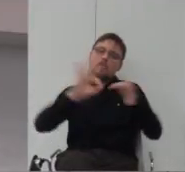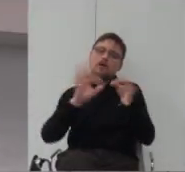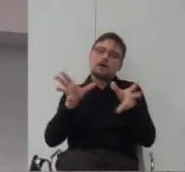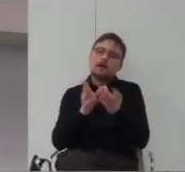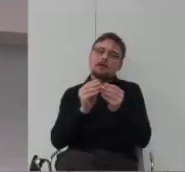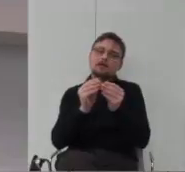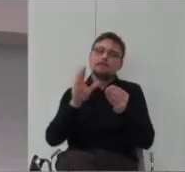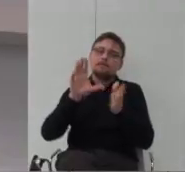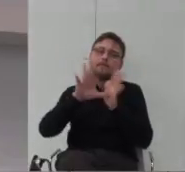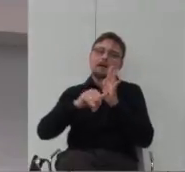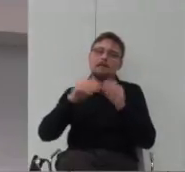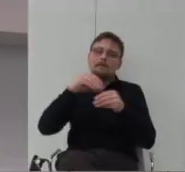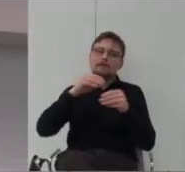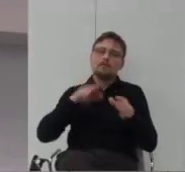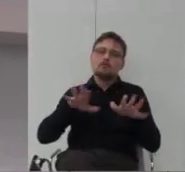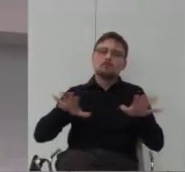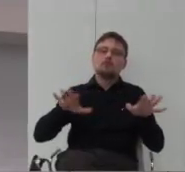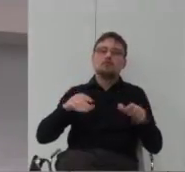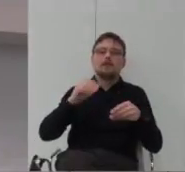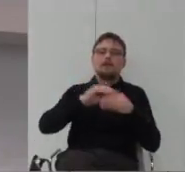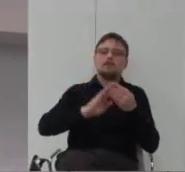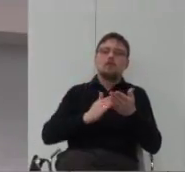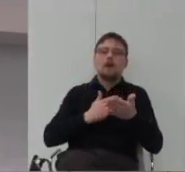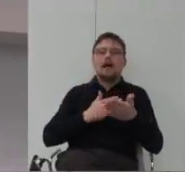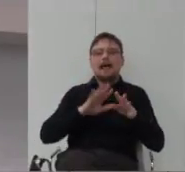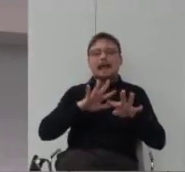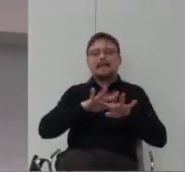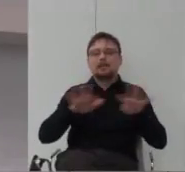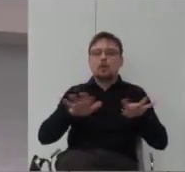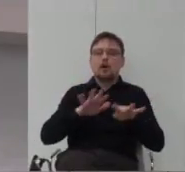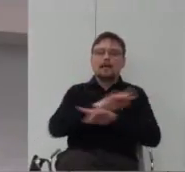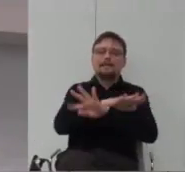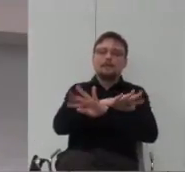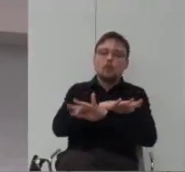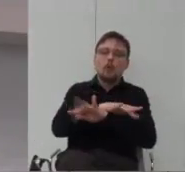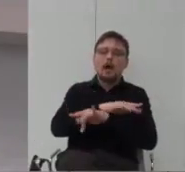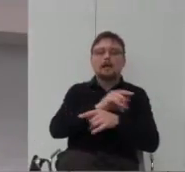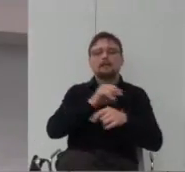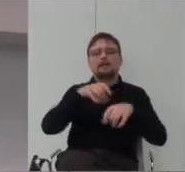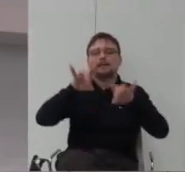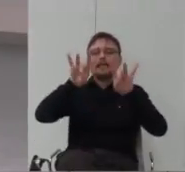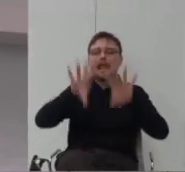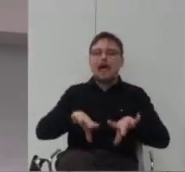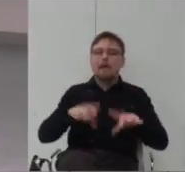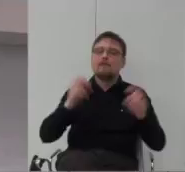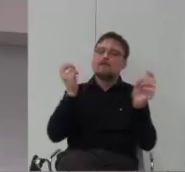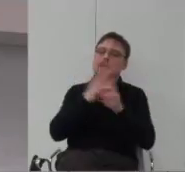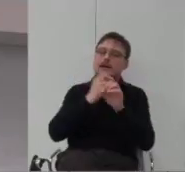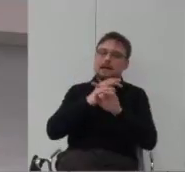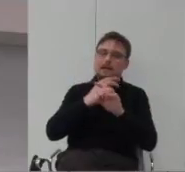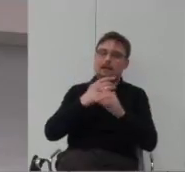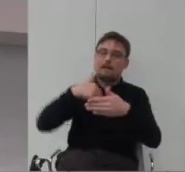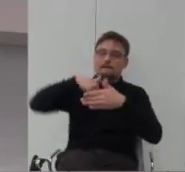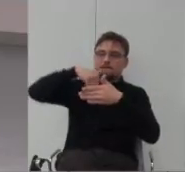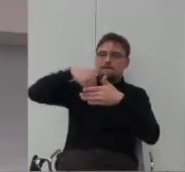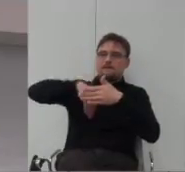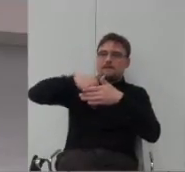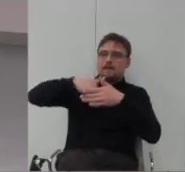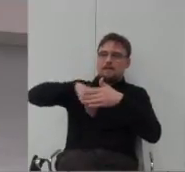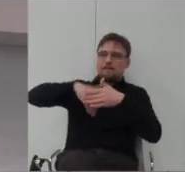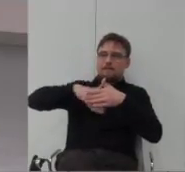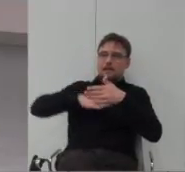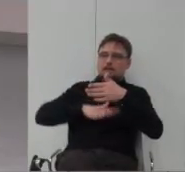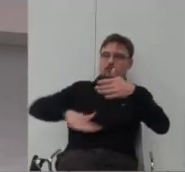tego terenu, silnie łącząc go z miastem, to znaczy umieszczono tutaj bardzo dużo funkcji usługowych, restauracji, sklepów,